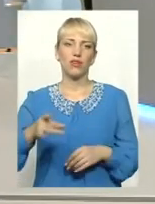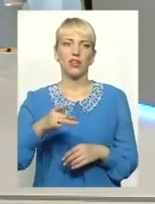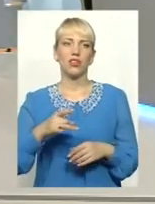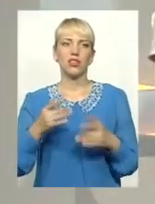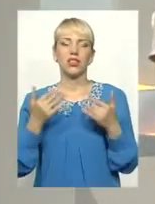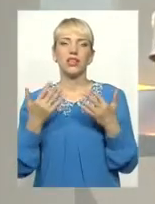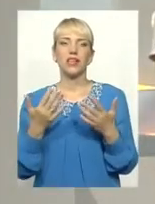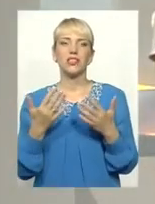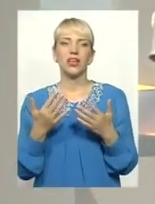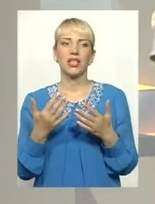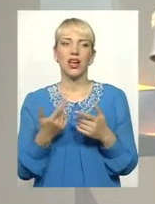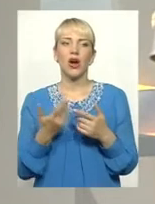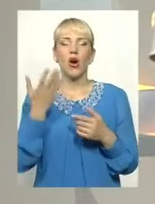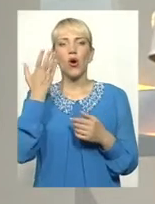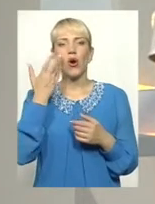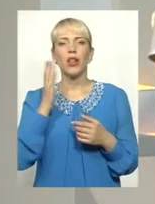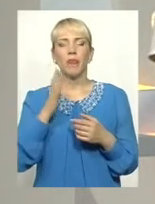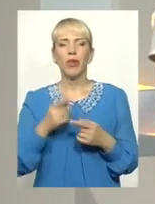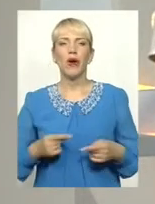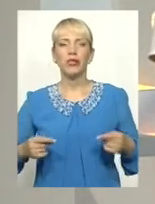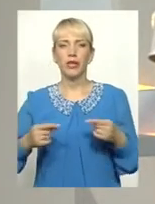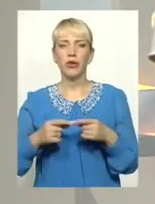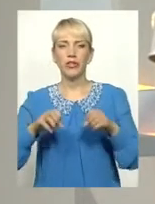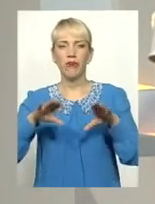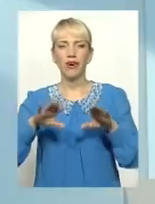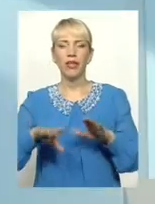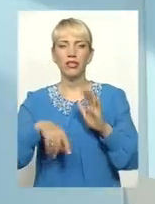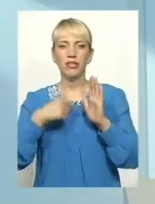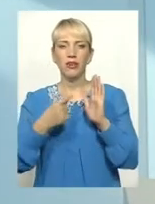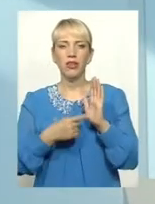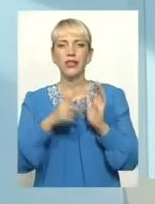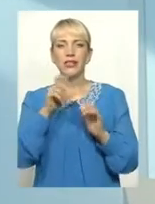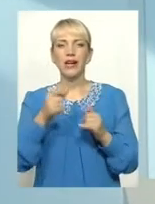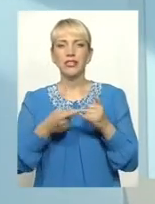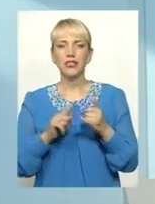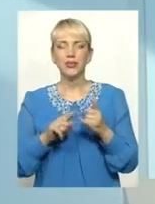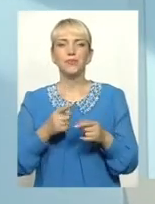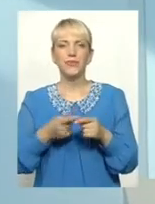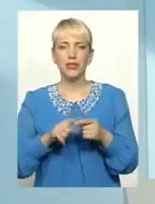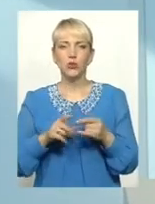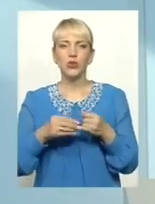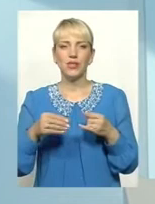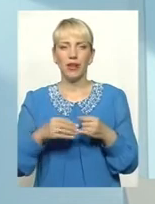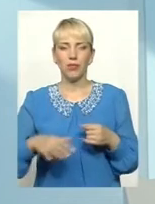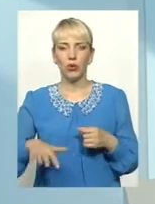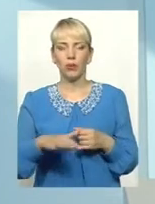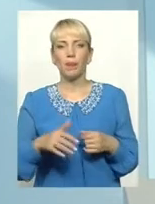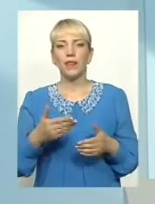ця, ну, коли вже буде остаточно вирішено з ділянкою? Ну, остаточно це не від нас залежить, це залежить